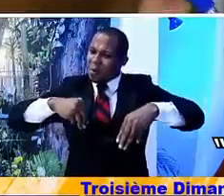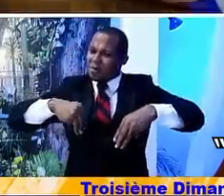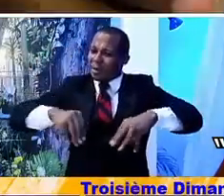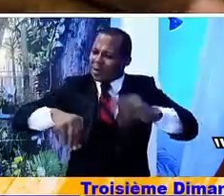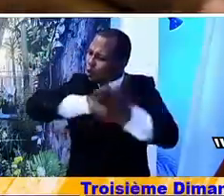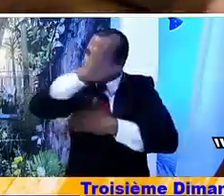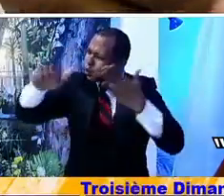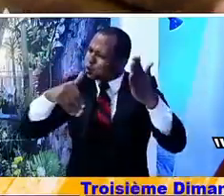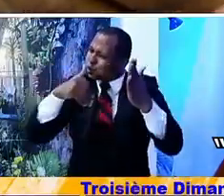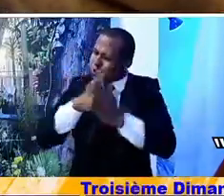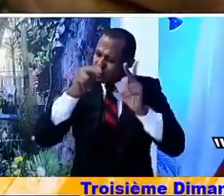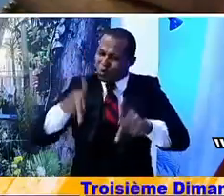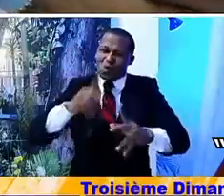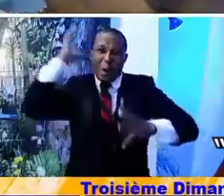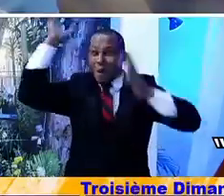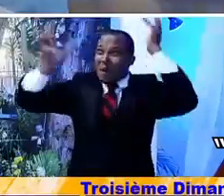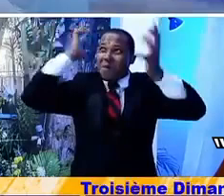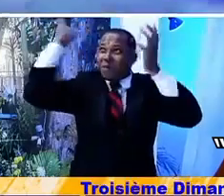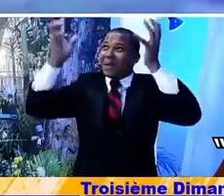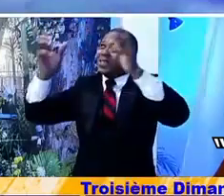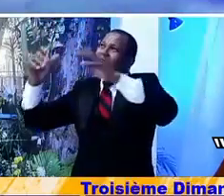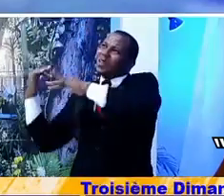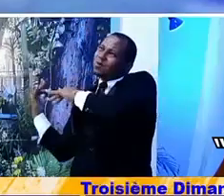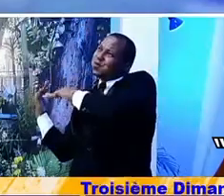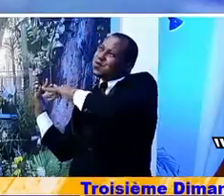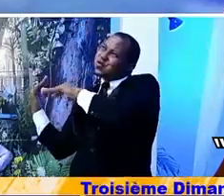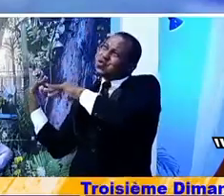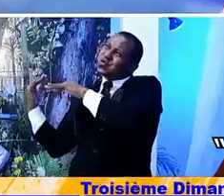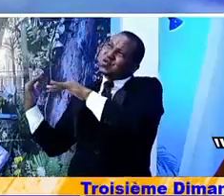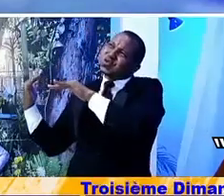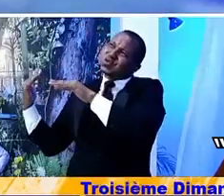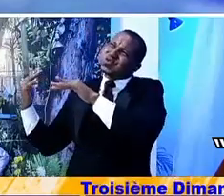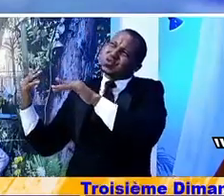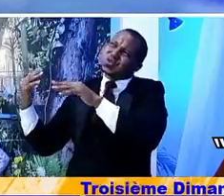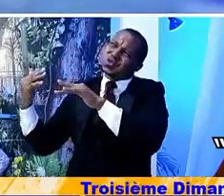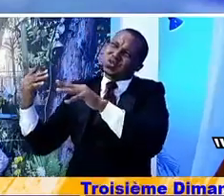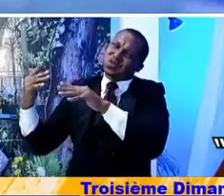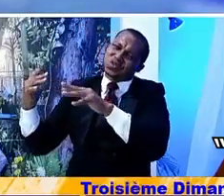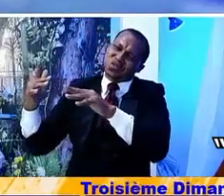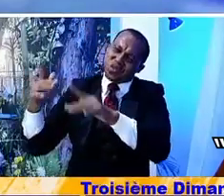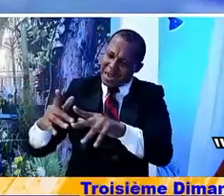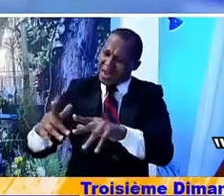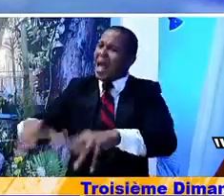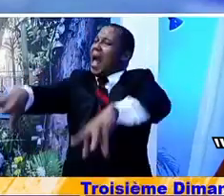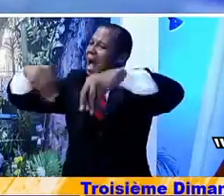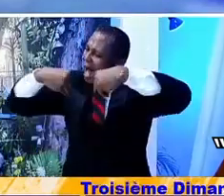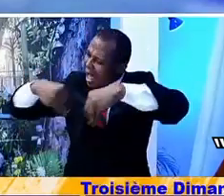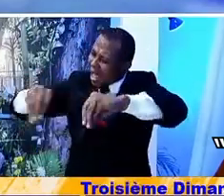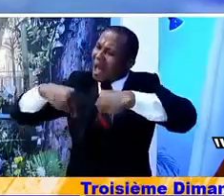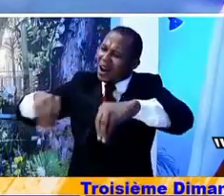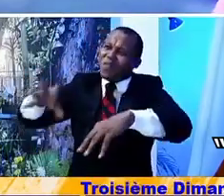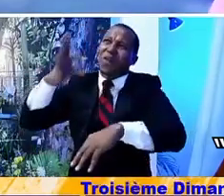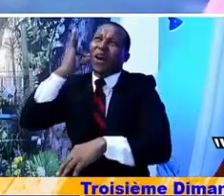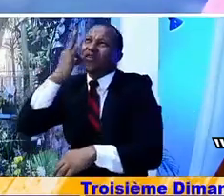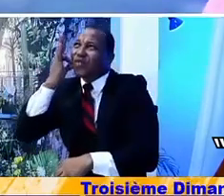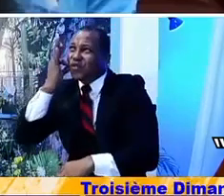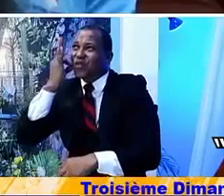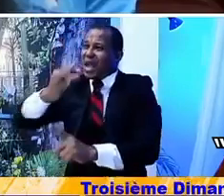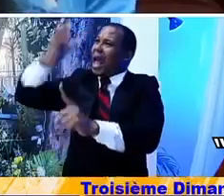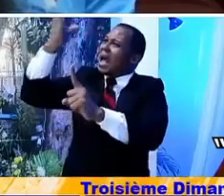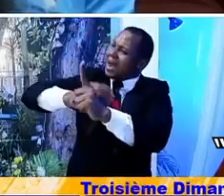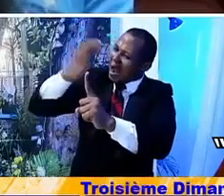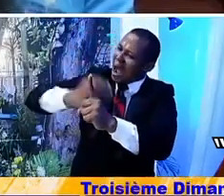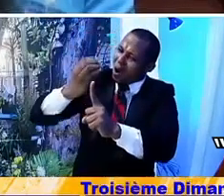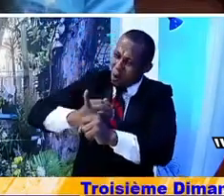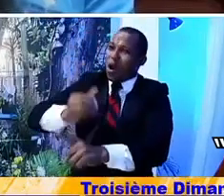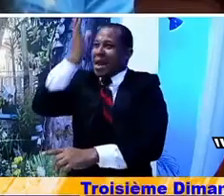si on m'a monté, descend. L'impossible. L'impossible parce que le cœur est capable de changer. Lorsqu'il y a guerre dans les